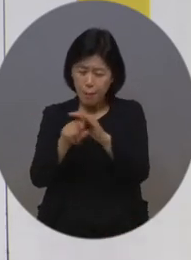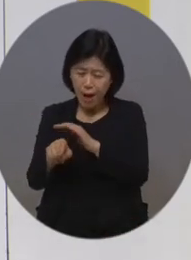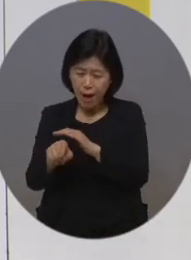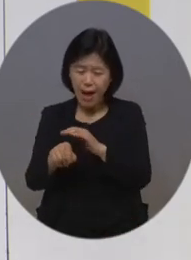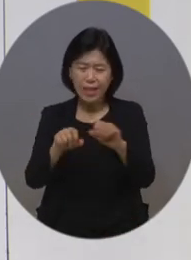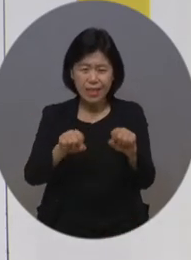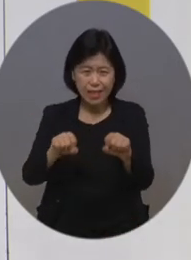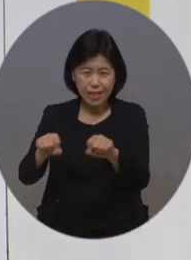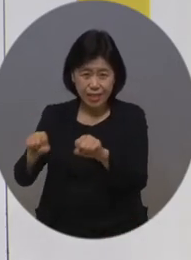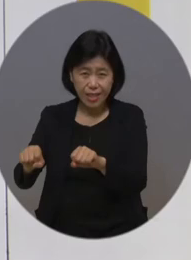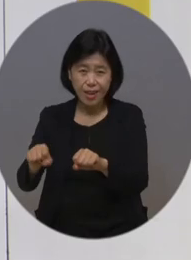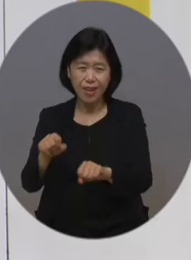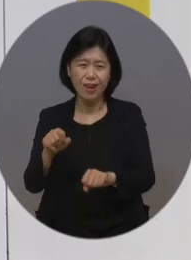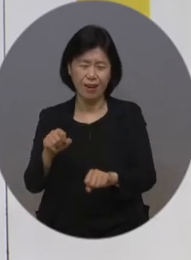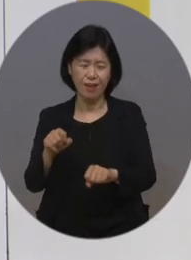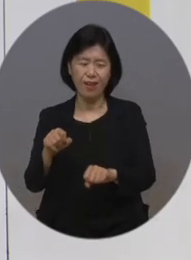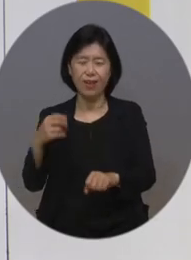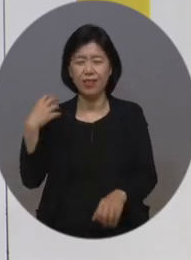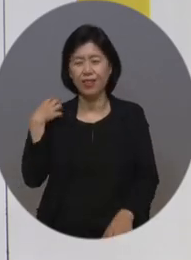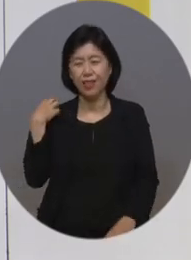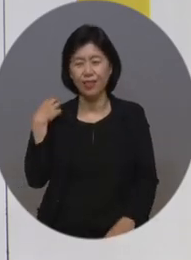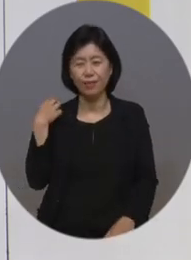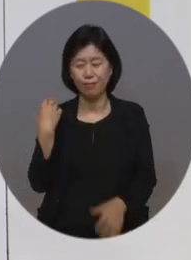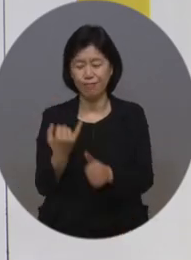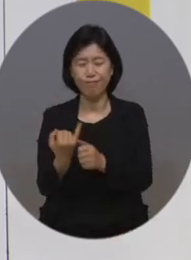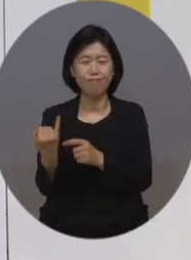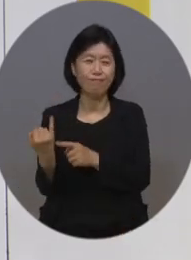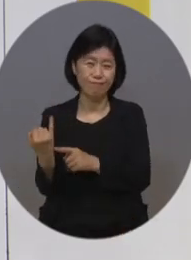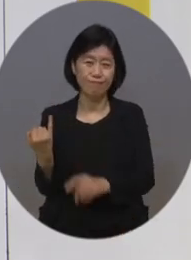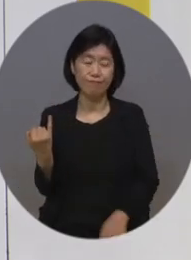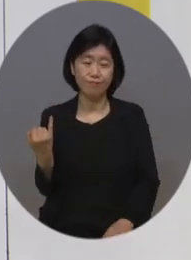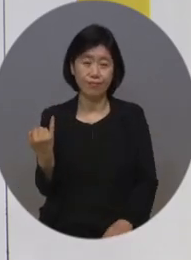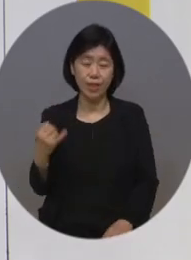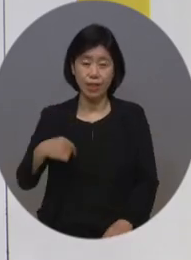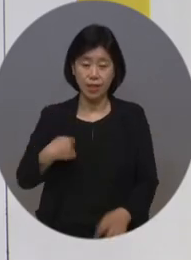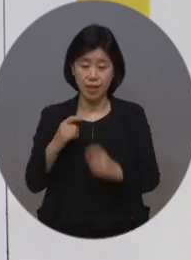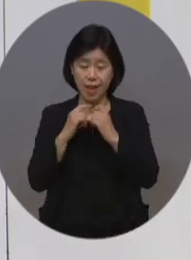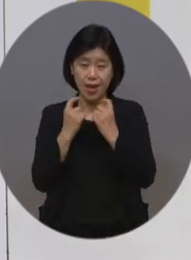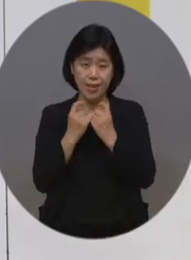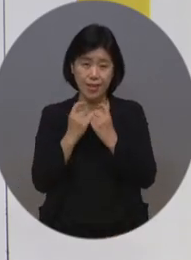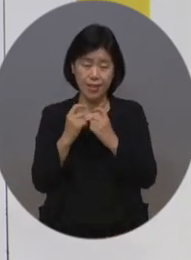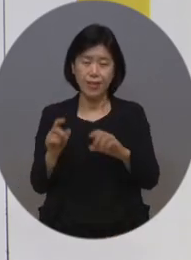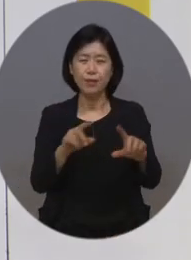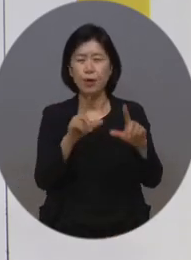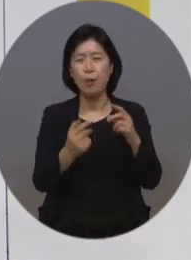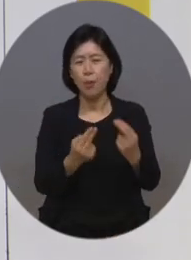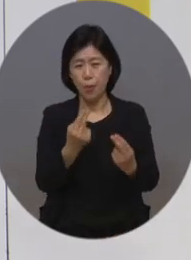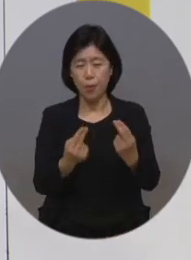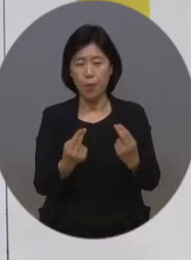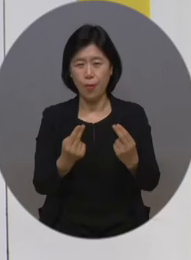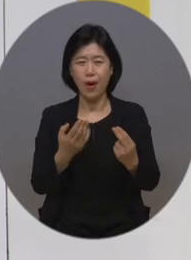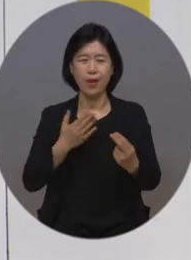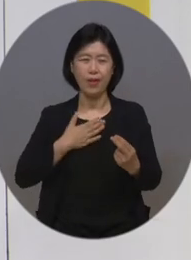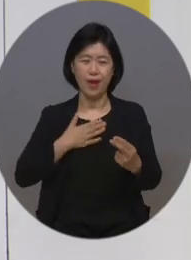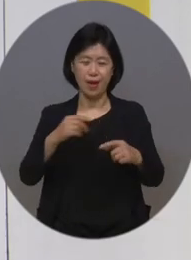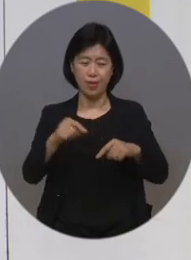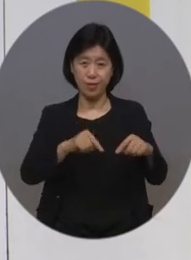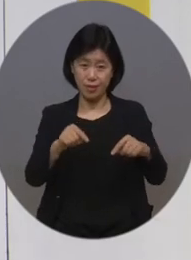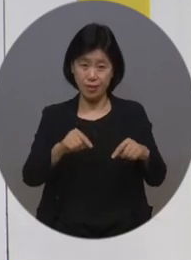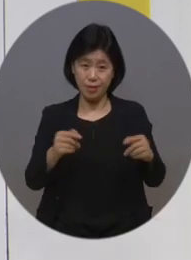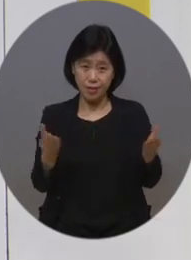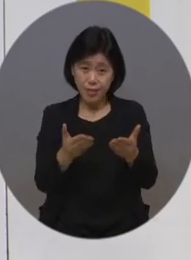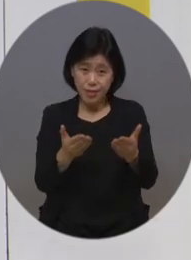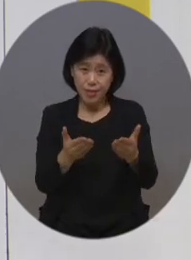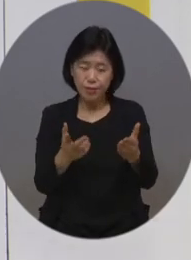물로 글 기쁜 마음으로 는 하고 있습니다마는 자기 생활을 희생하면서 사람들을 만나고 소통하고 또 거기에